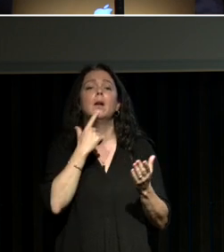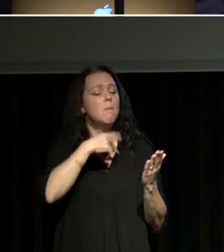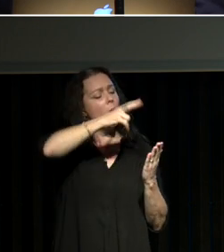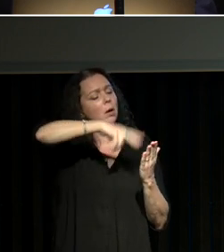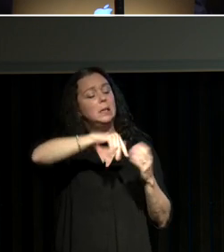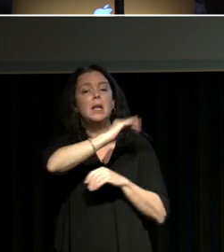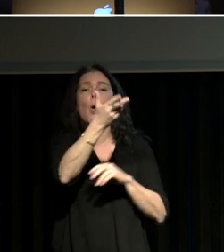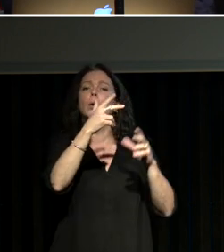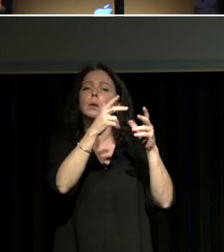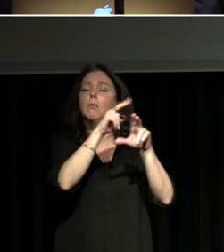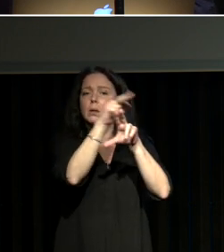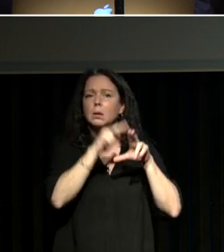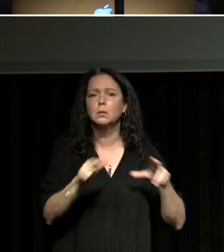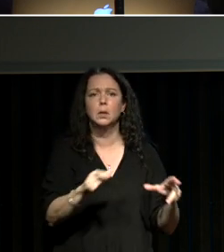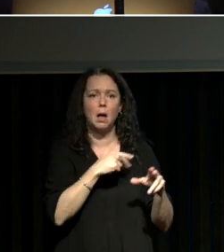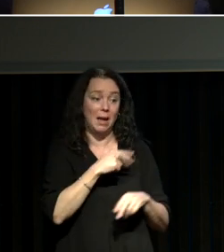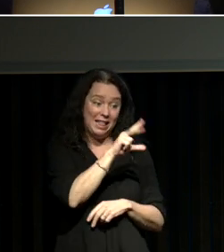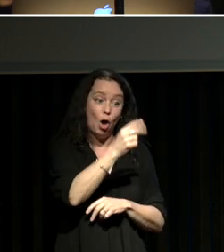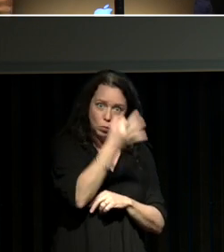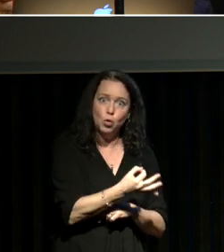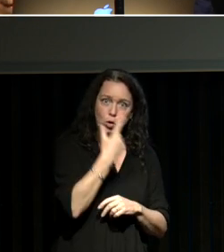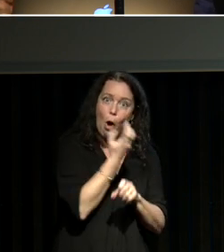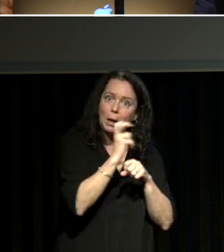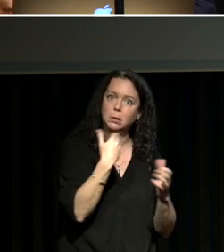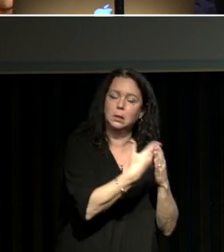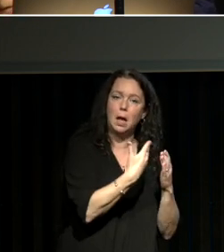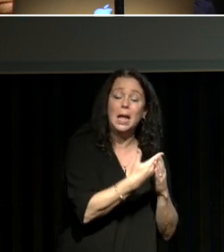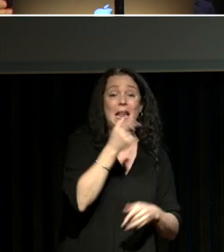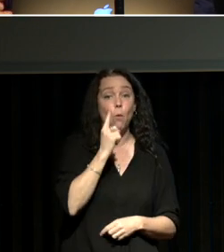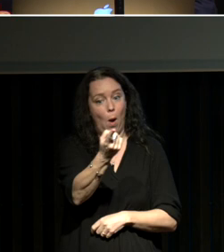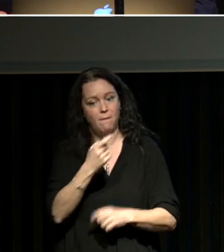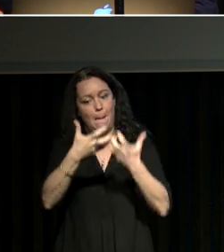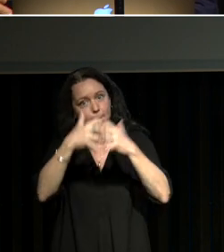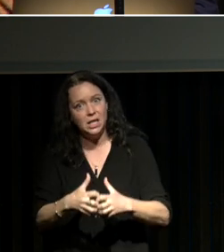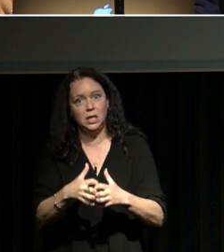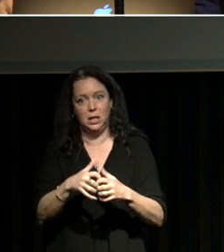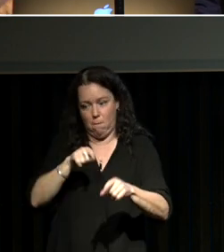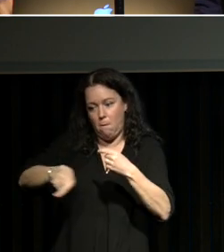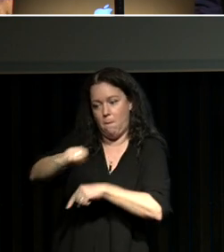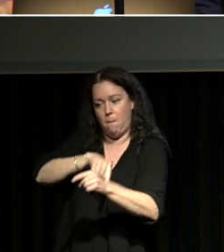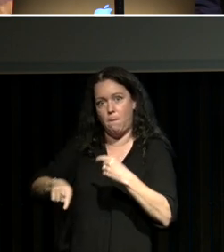la littérature internationale, c'est 30%. Ça, c'est grâce à la machine de réhabilitation des organes.